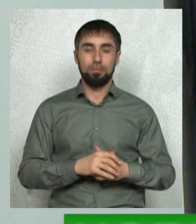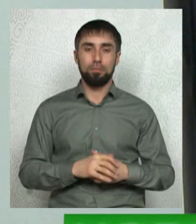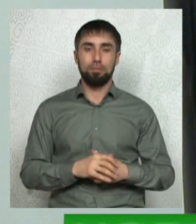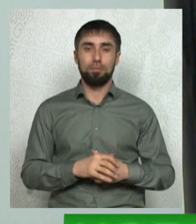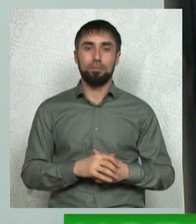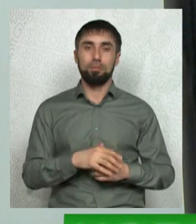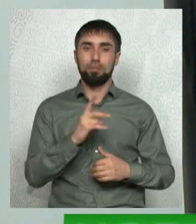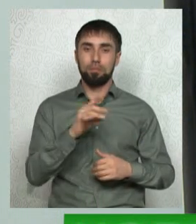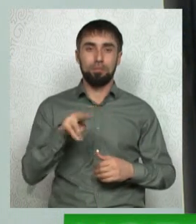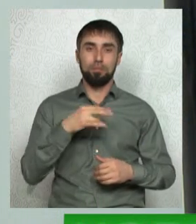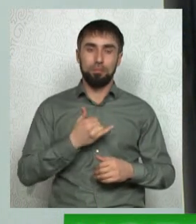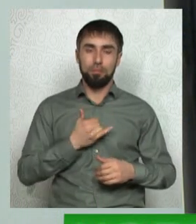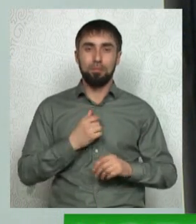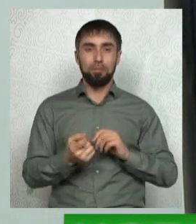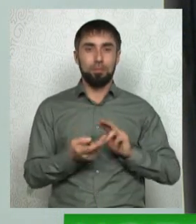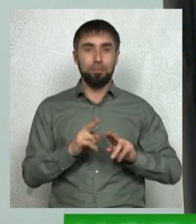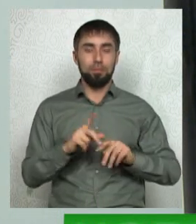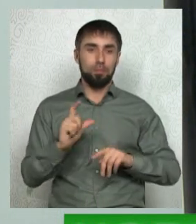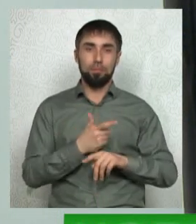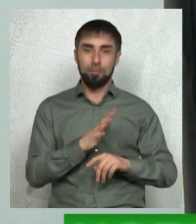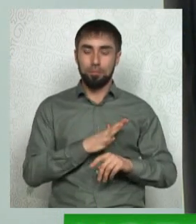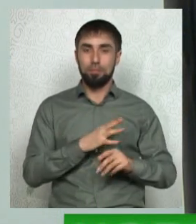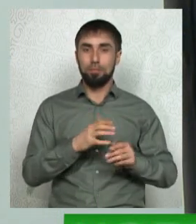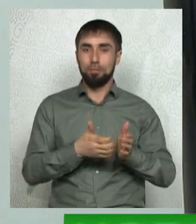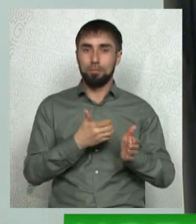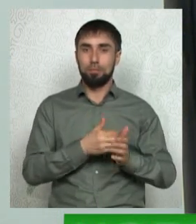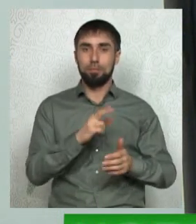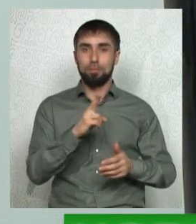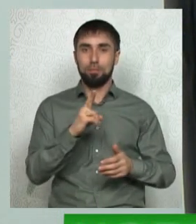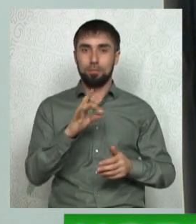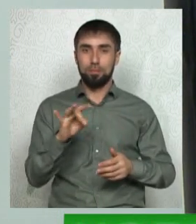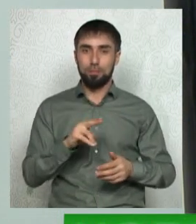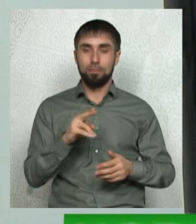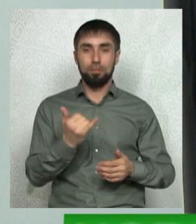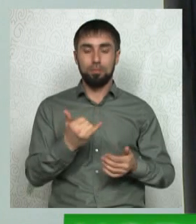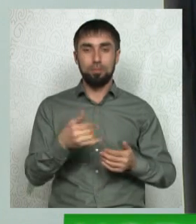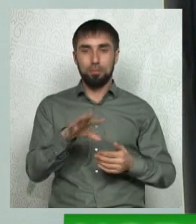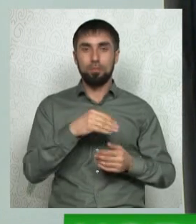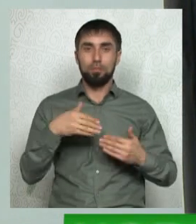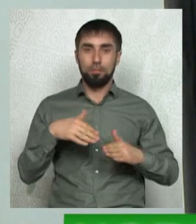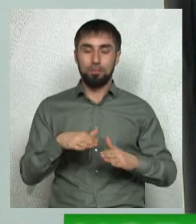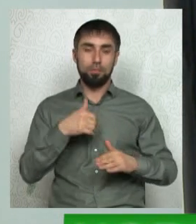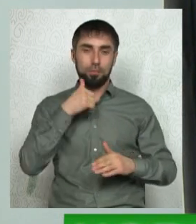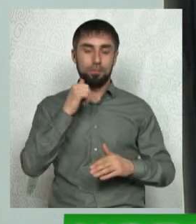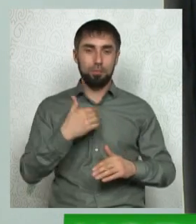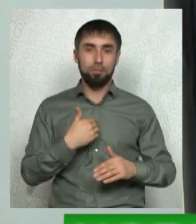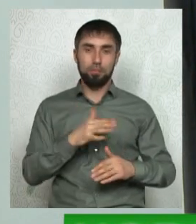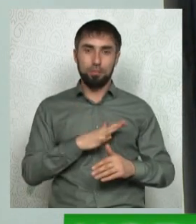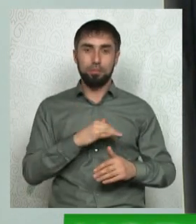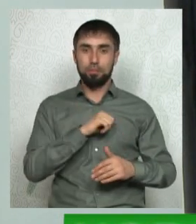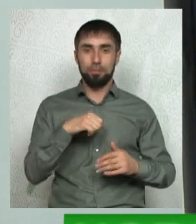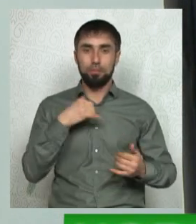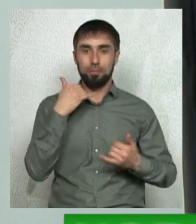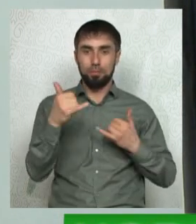В ноябре, в декабре у нас опять возник такой кризис кислородный. Сейчас эта ситуация вроде бы решается. Буквально вчера я сам